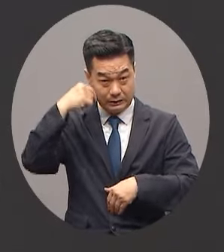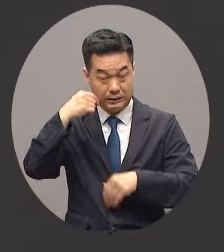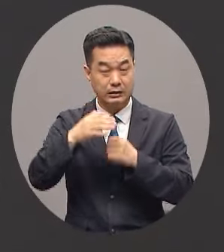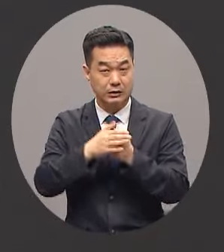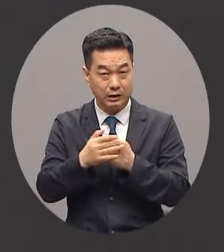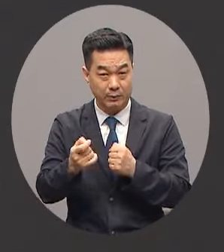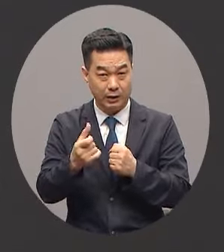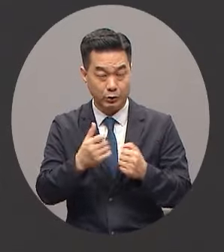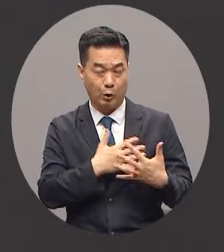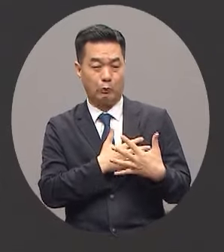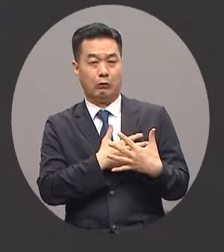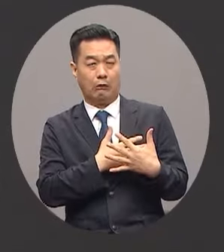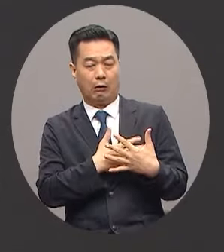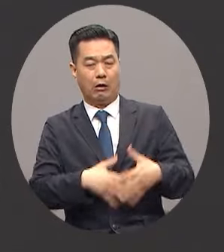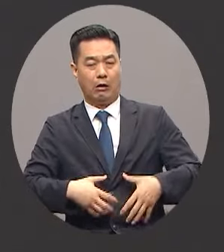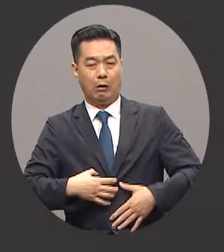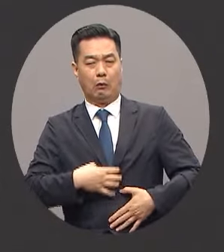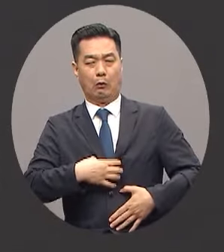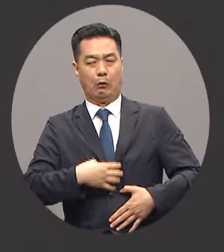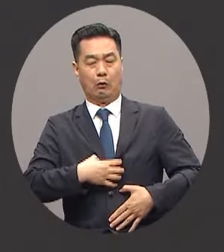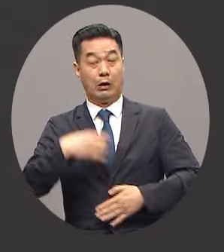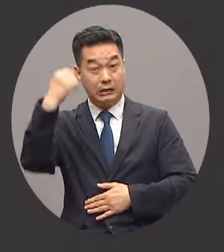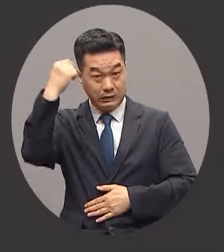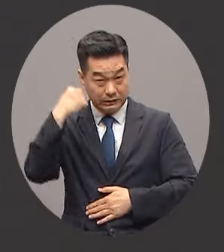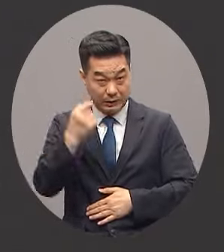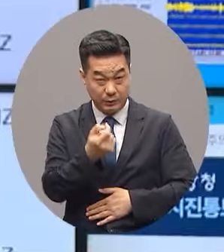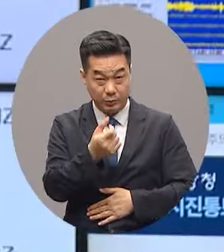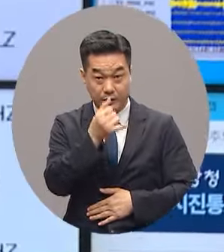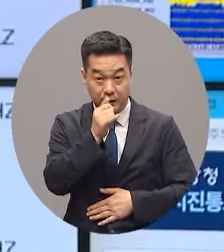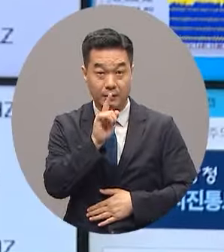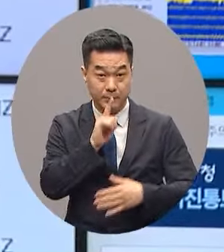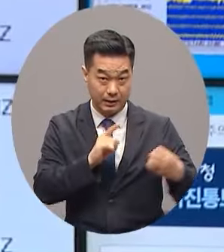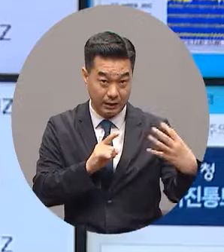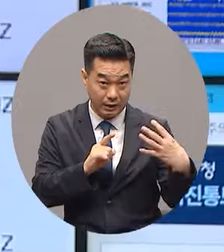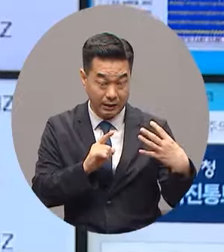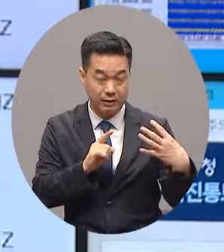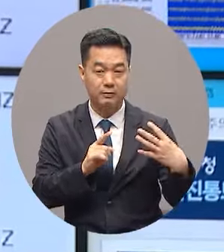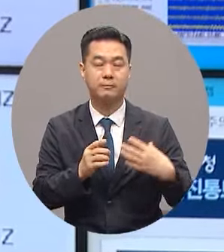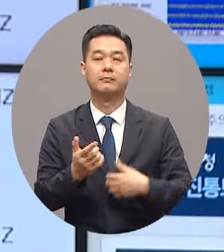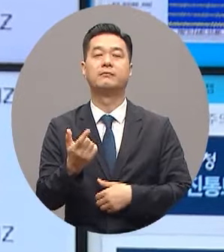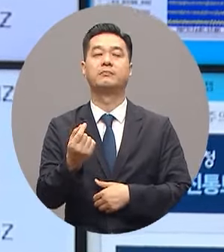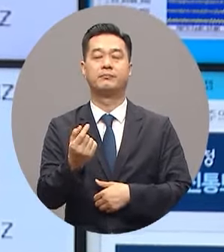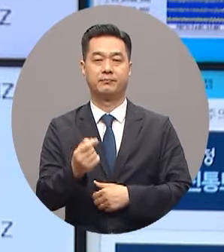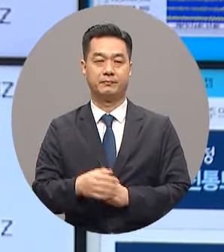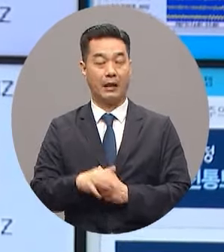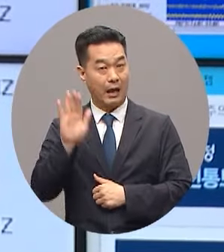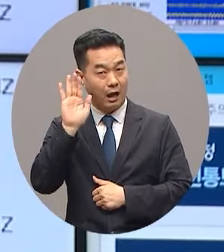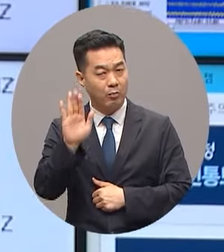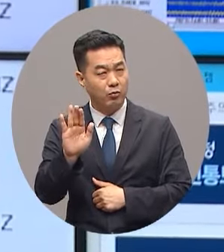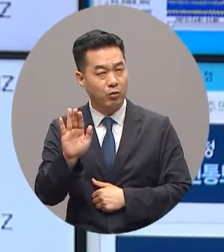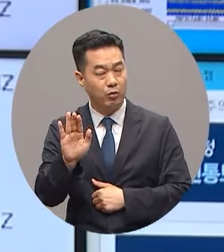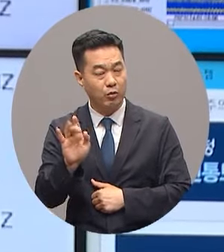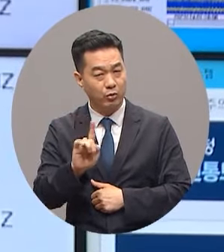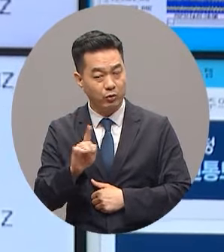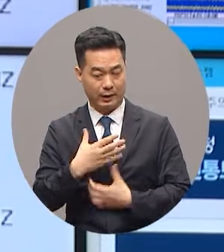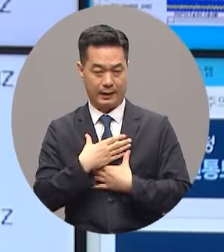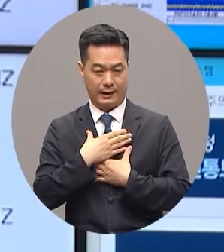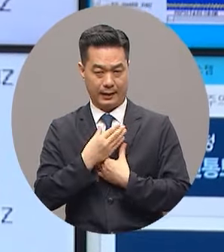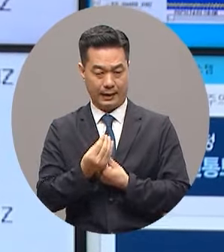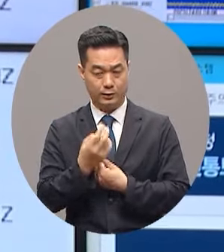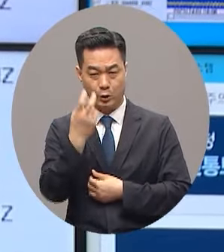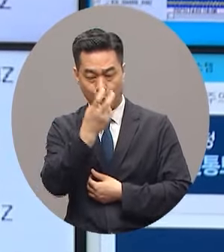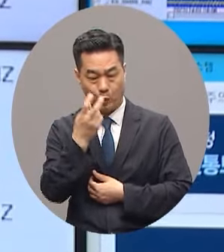때문에 좀 울렁거리는 느낌, 지금 그런 변화를 느끼셨다는 말씀이시고요. 네. 그러면 앞으로 어떻게 좀 안전에